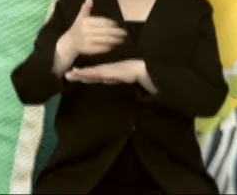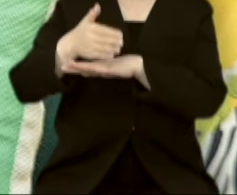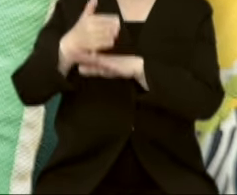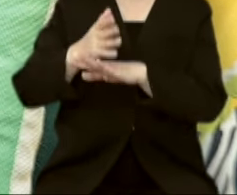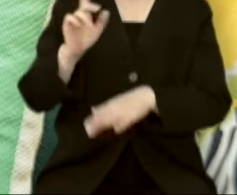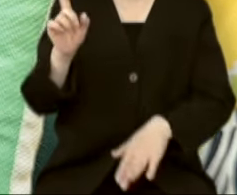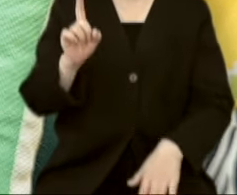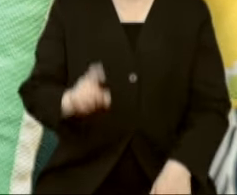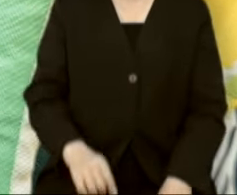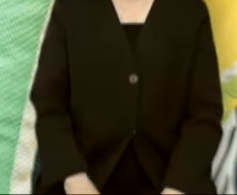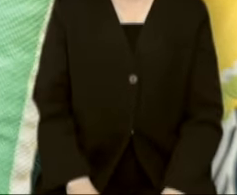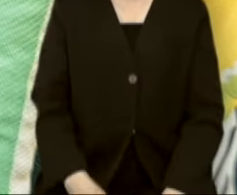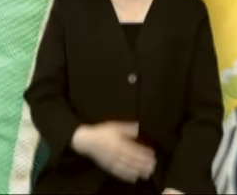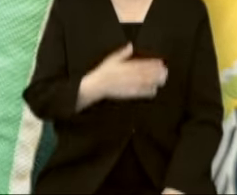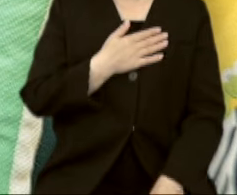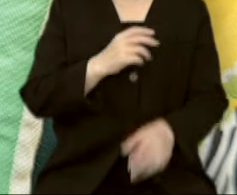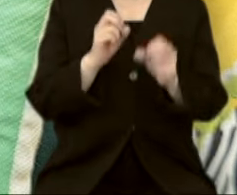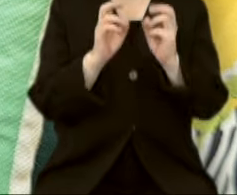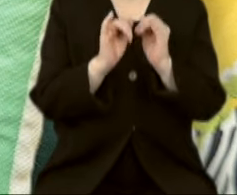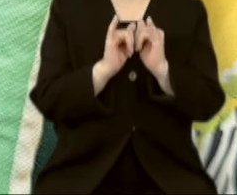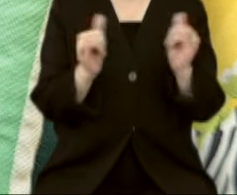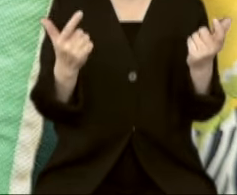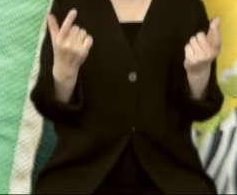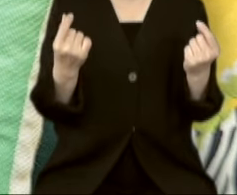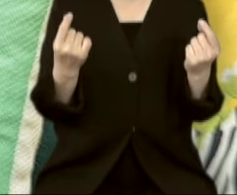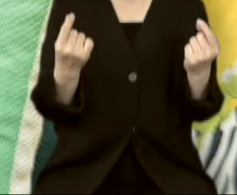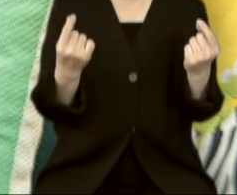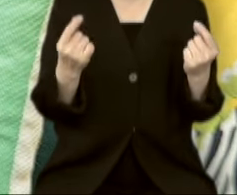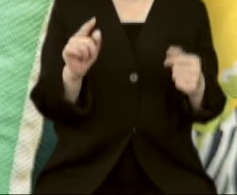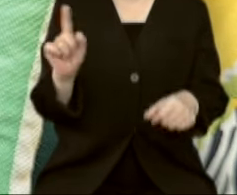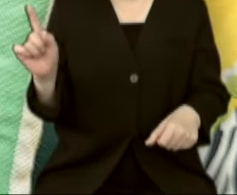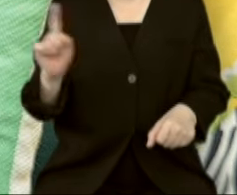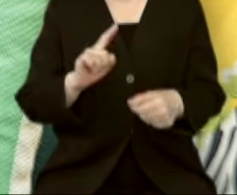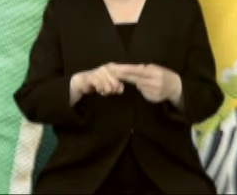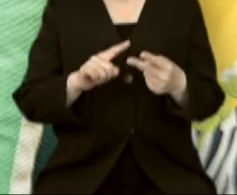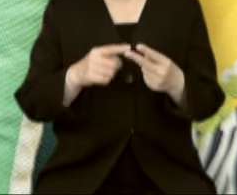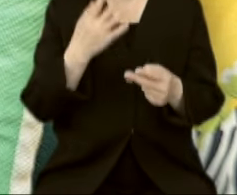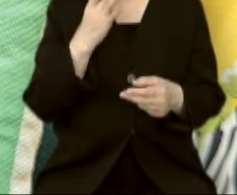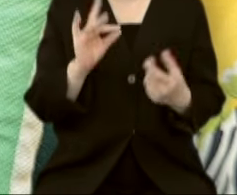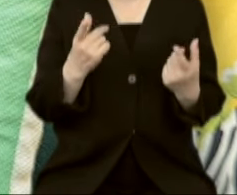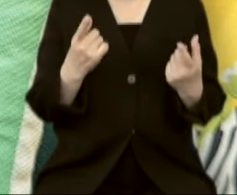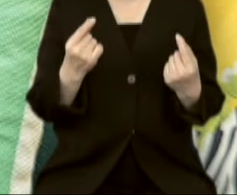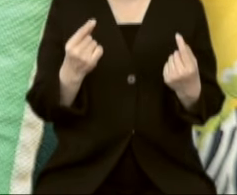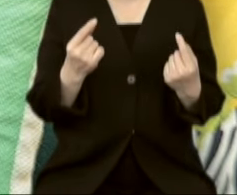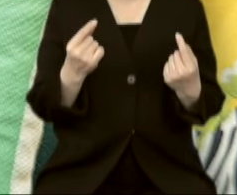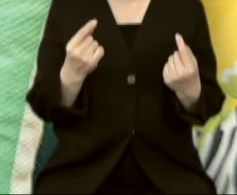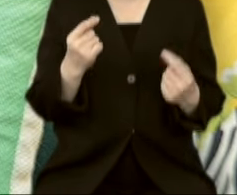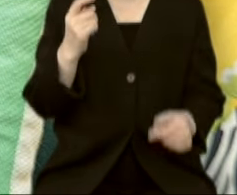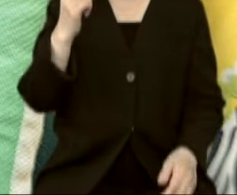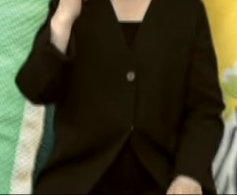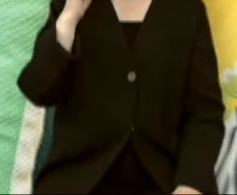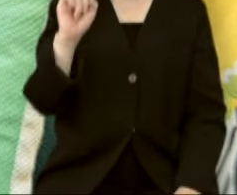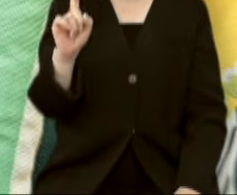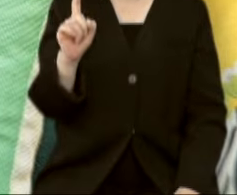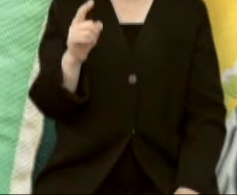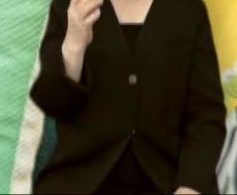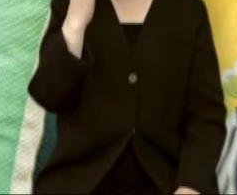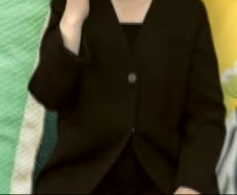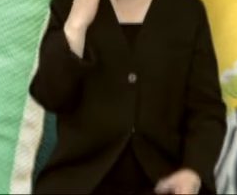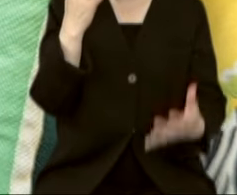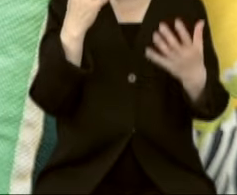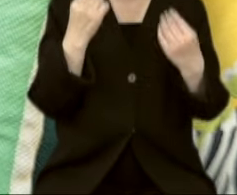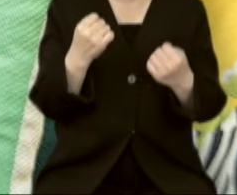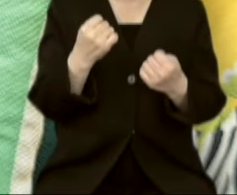거는 나는 선교사니까 무엇이든지 당연한 거예요. 이렇게 모기가